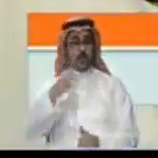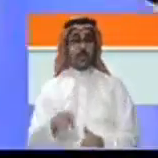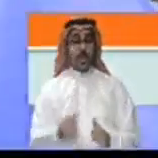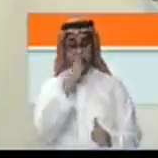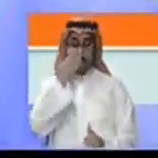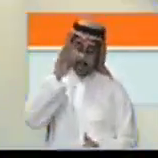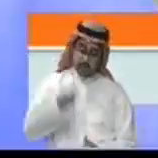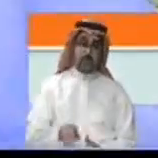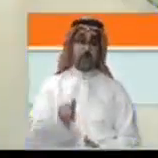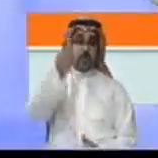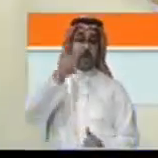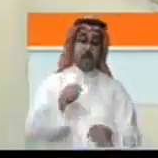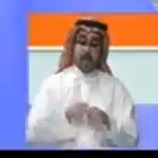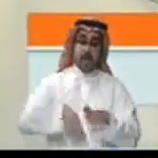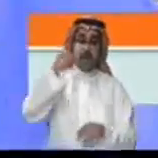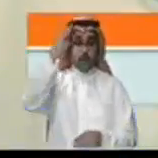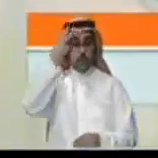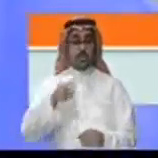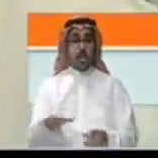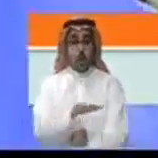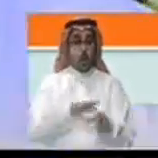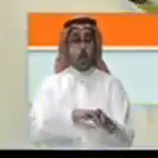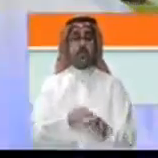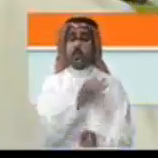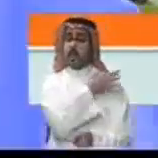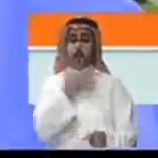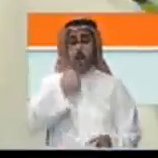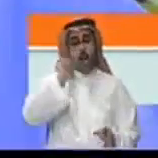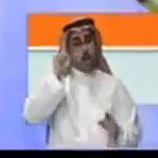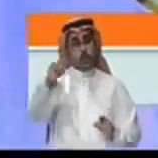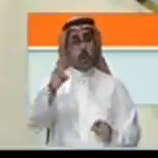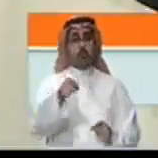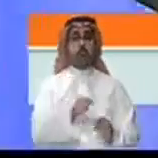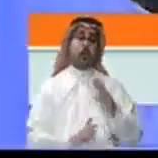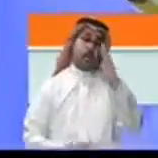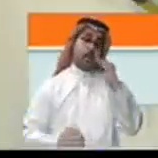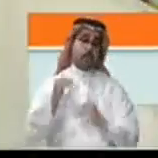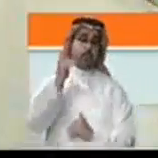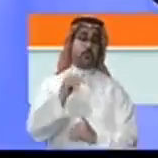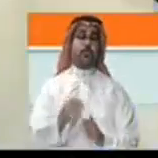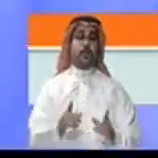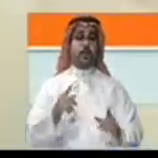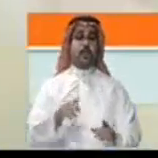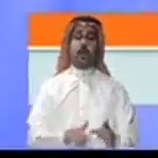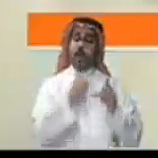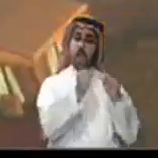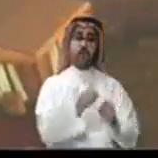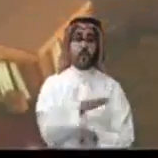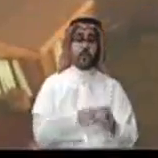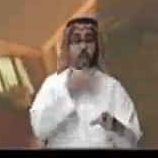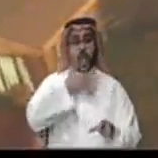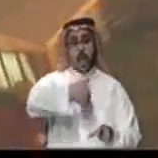أسعد ربي اللي خلقني سعودية، وطني سيبقى للمقام منارة والبقاء رمزا، دام عزك يا وطن.